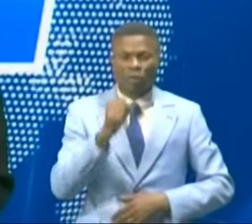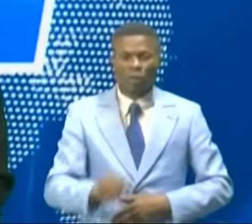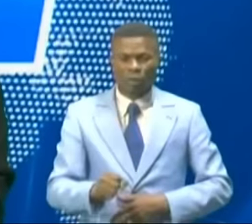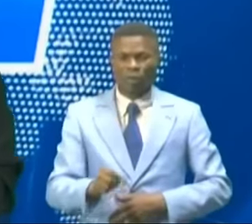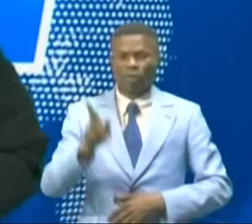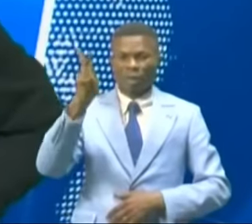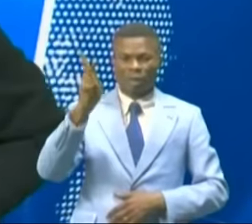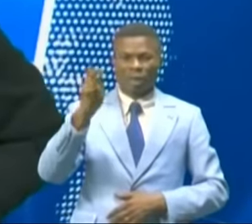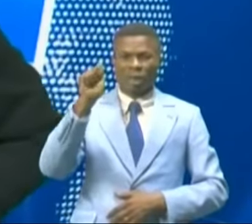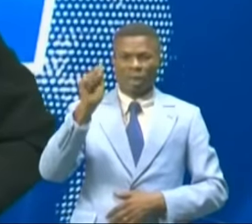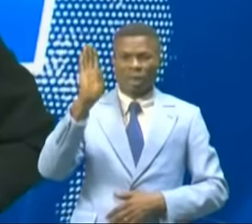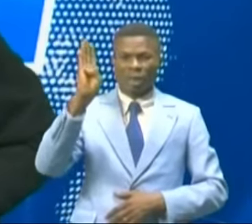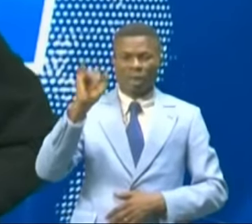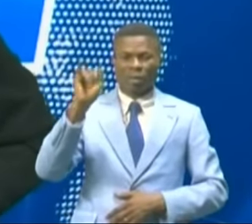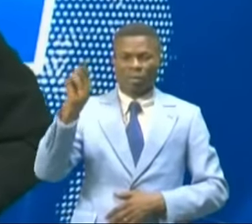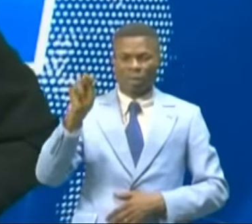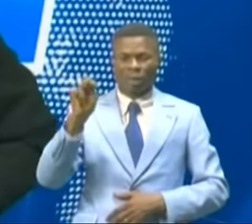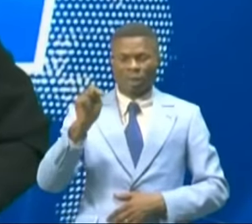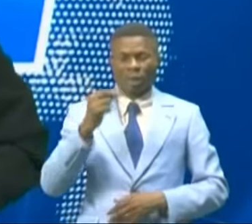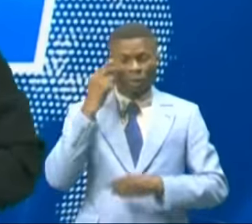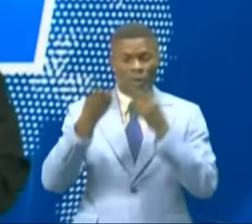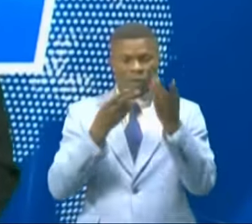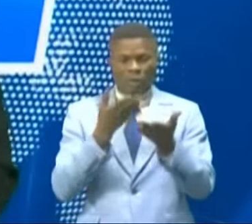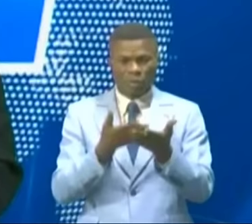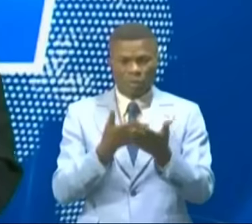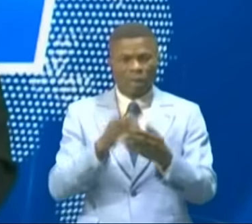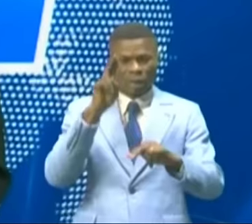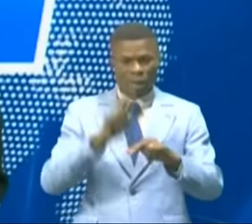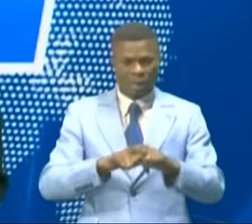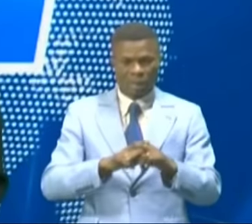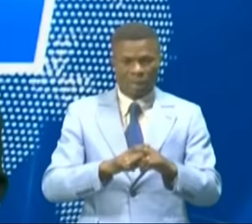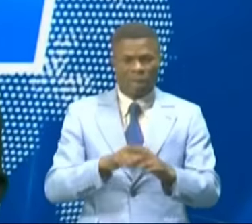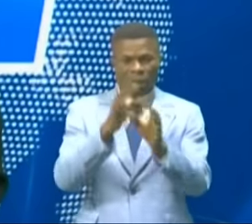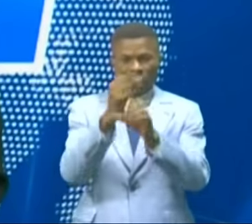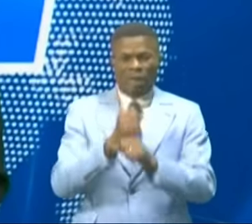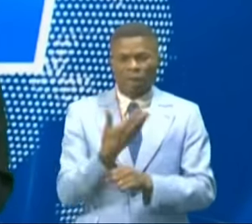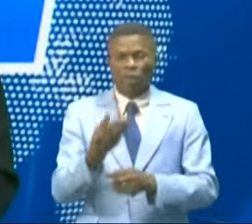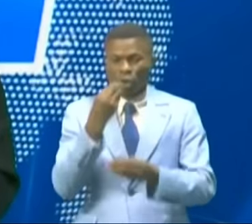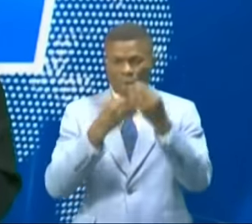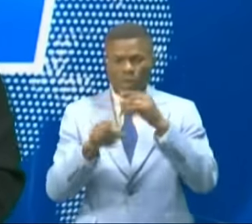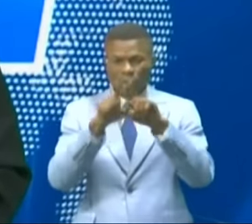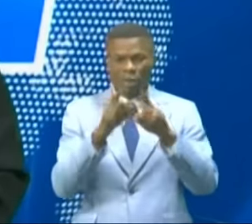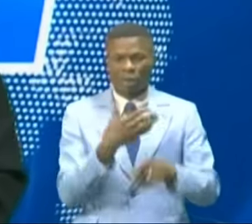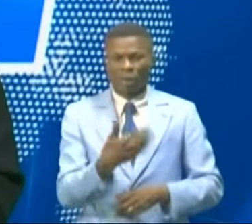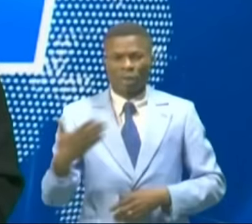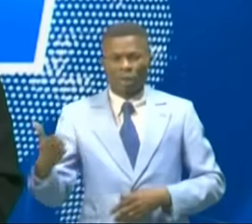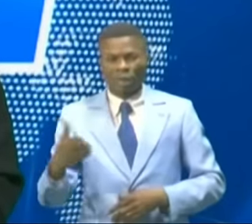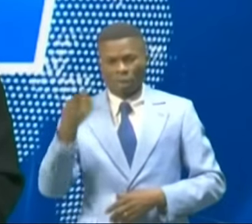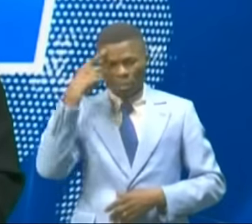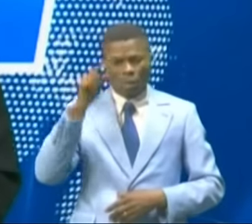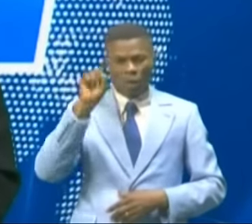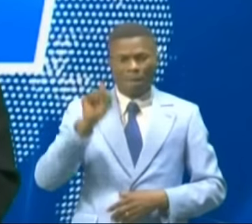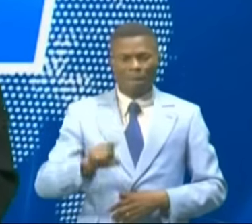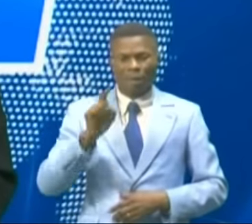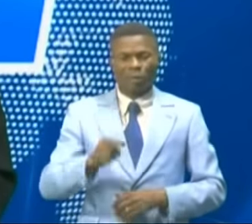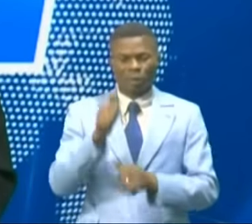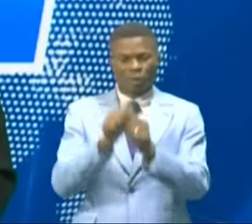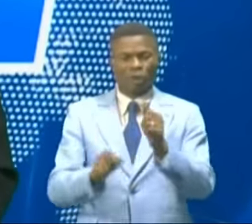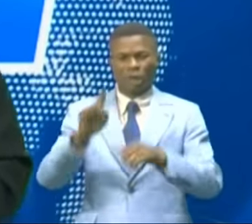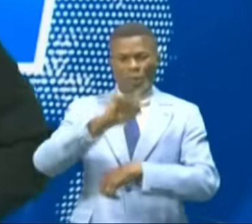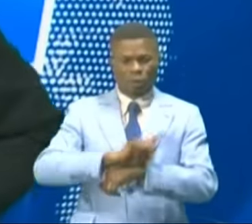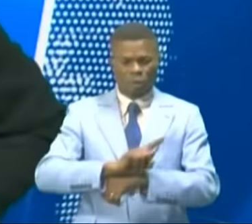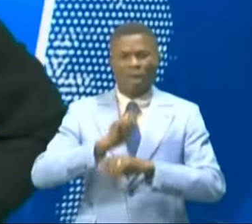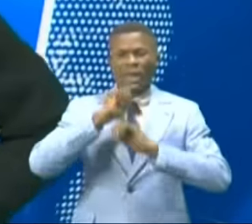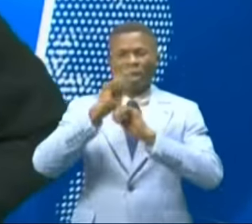de la visite. Les personnes de troisième âge qui y habitent ont reçu des vivres et des produits pour de besoins au quotidien. Un